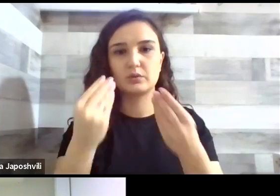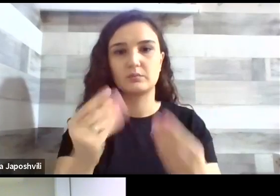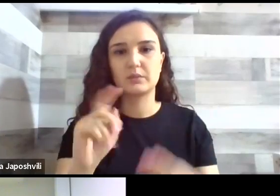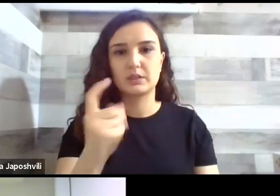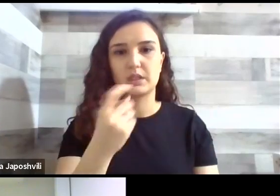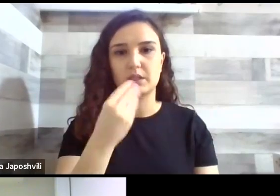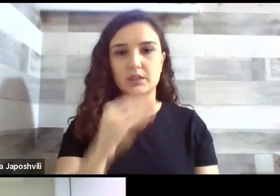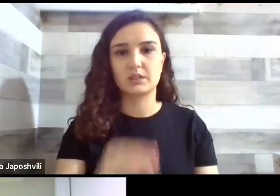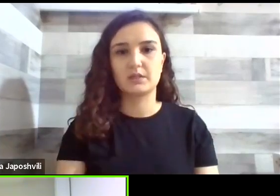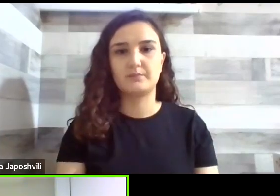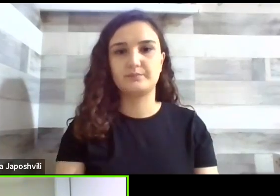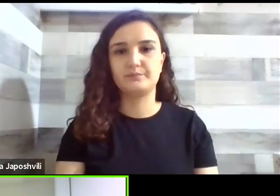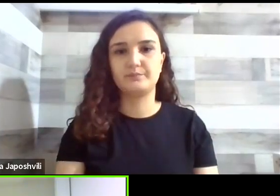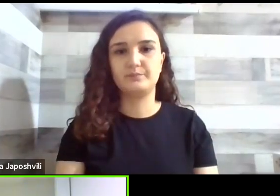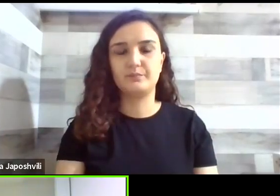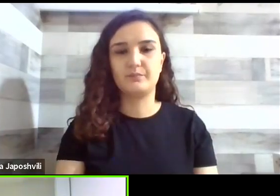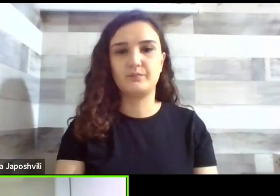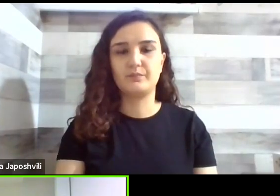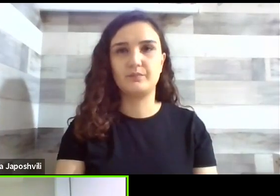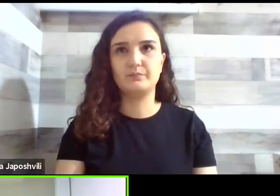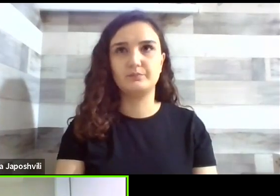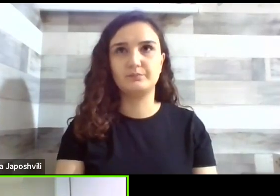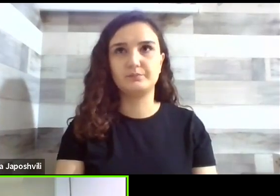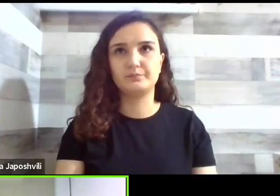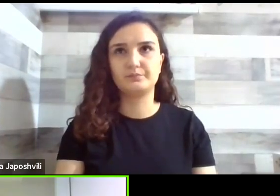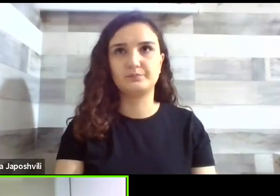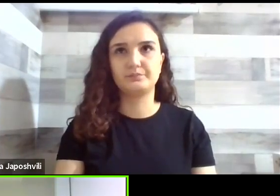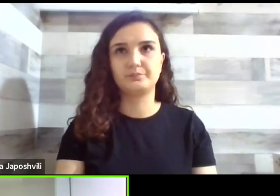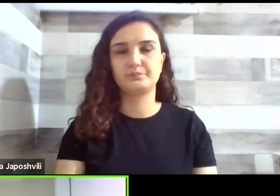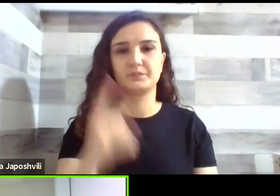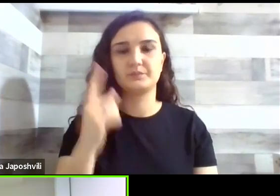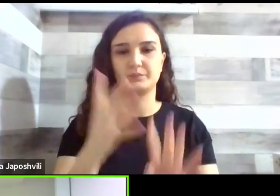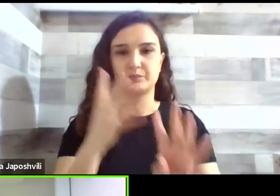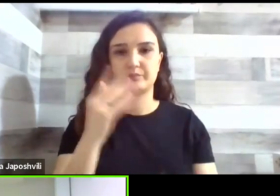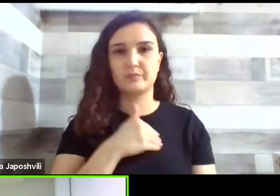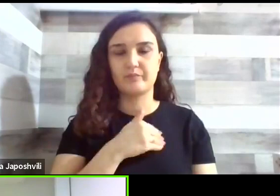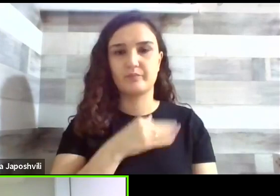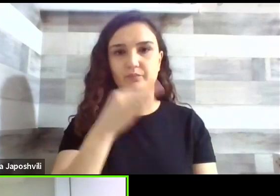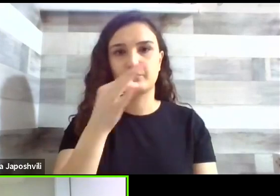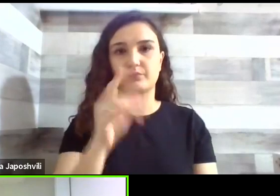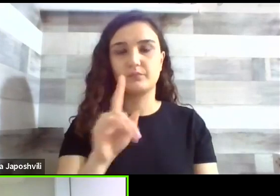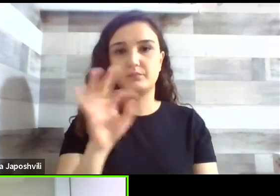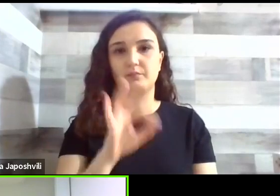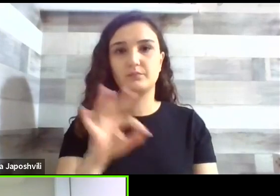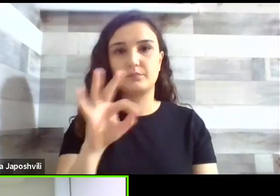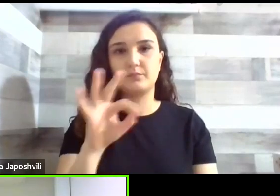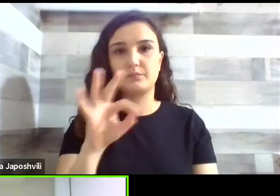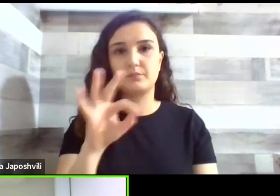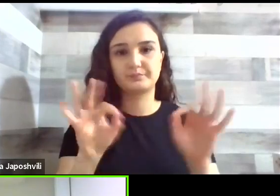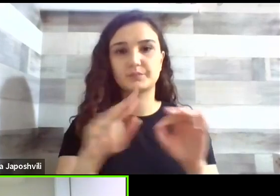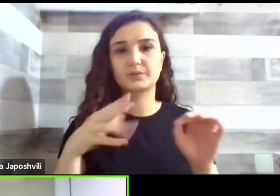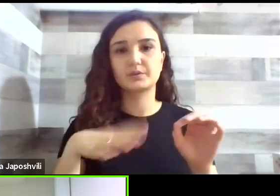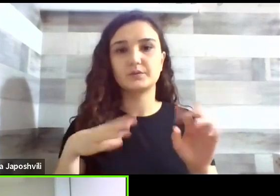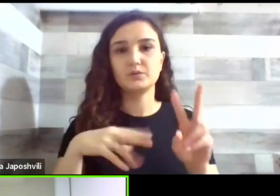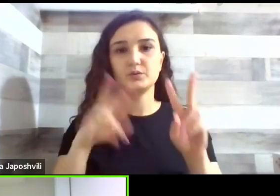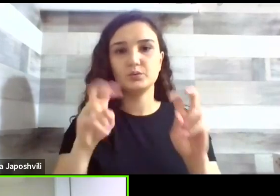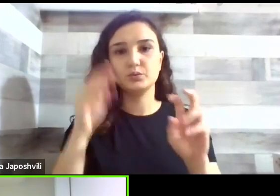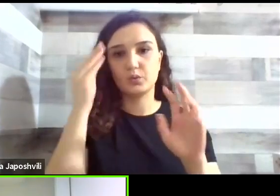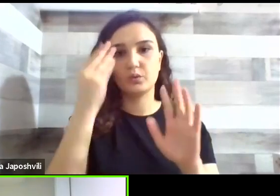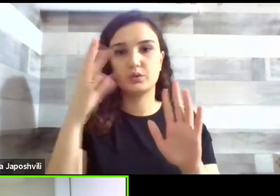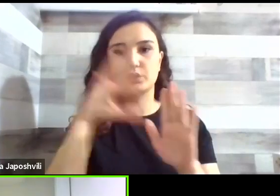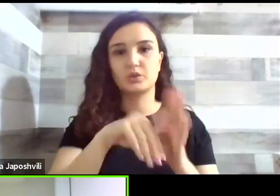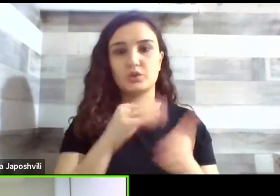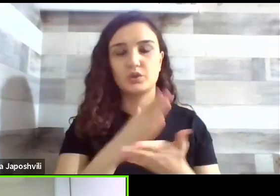ხარისხზე. კი ბატონო, პირველ რიგში მინდა აღნიშნო, რომ ეს რაზეც ახლა საუბრობთ და რაც საქართველოს კონტექსტში ასე ვთქვათ